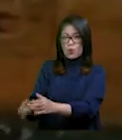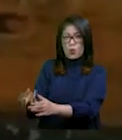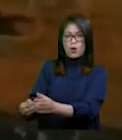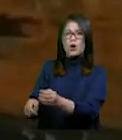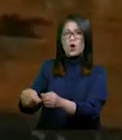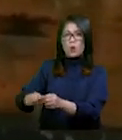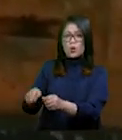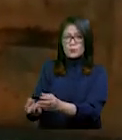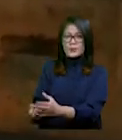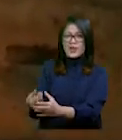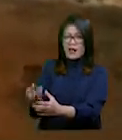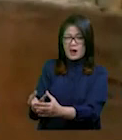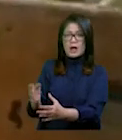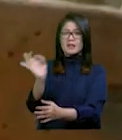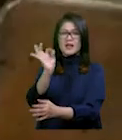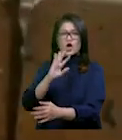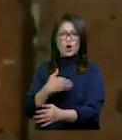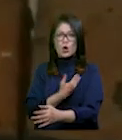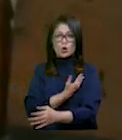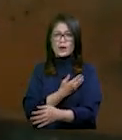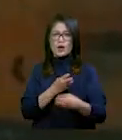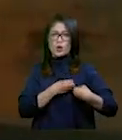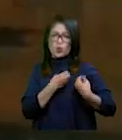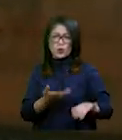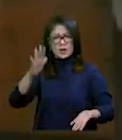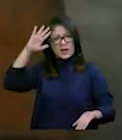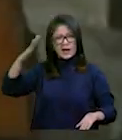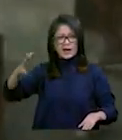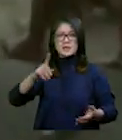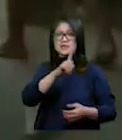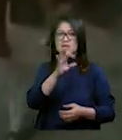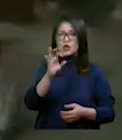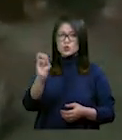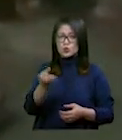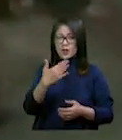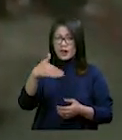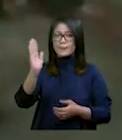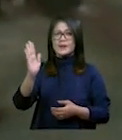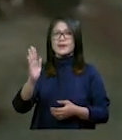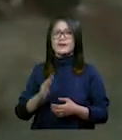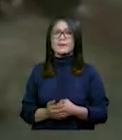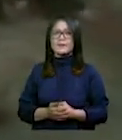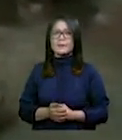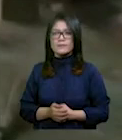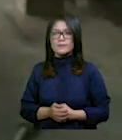tersambar api dan kompor yang menyala. Tidak ada korban jiwa, kerugian diperkirakan mencapai ratusan juta rupiah.